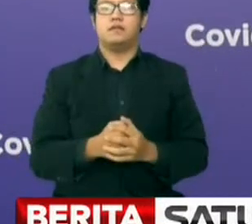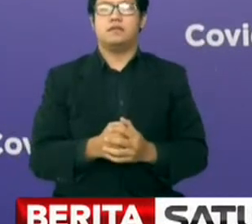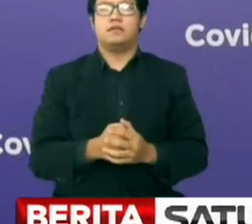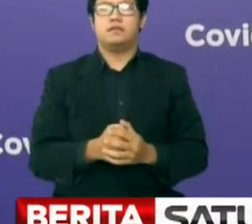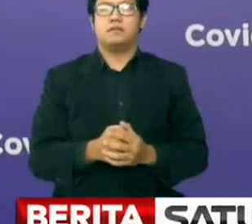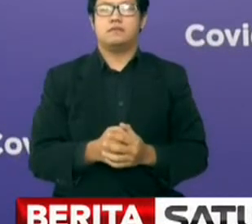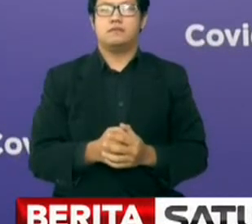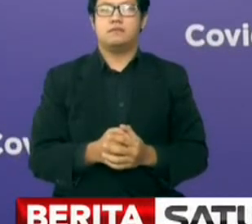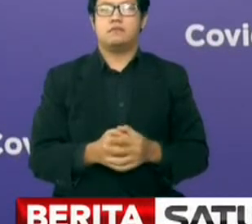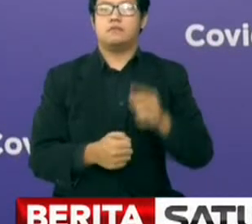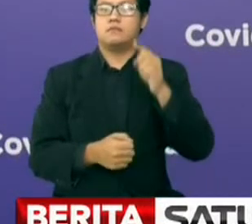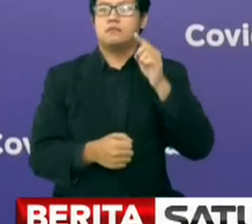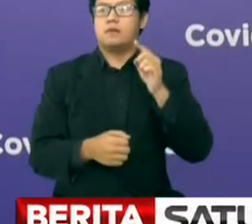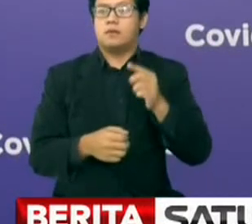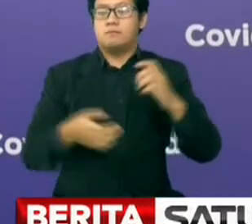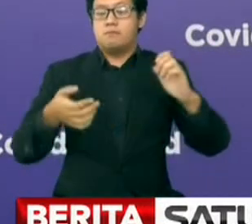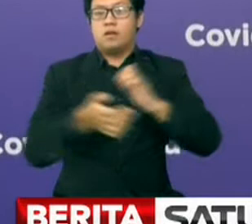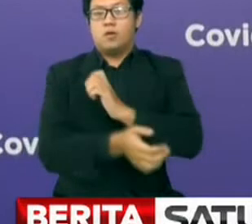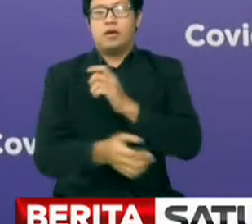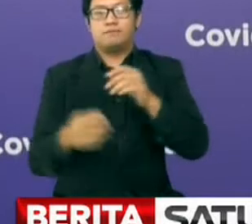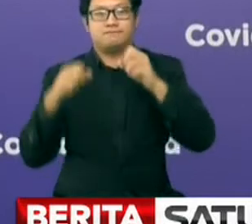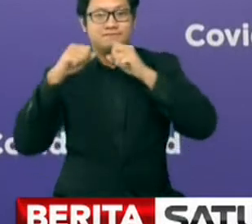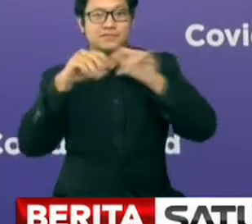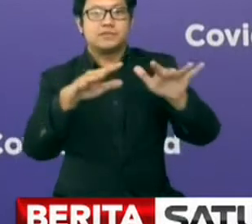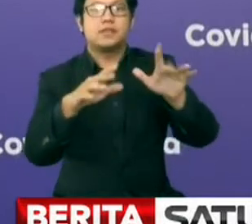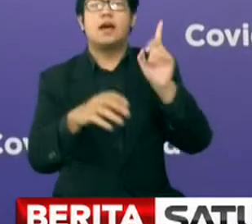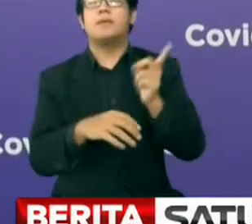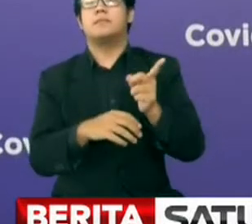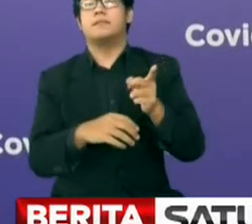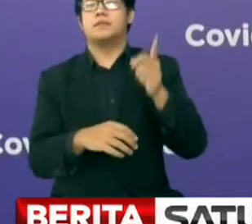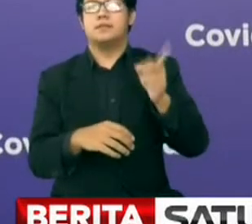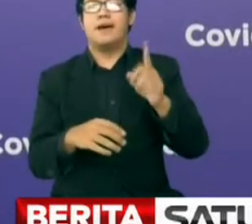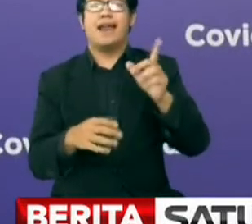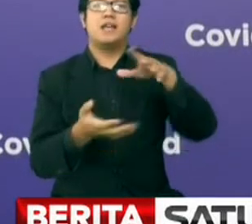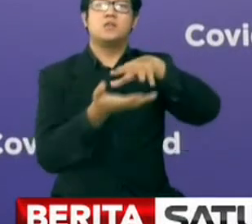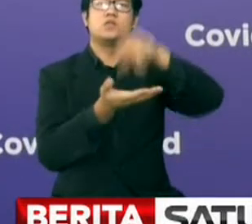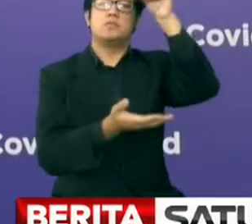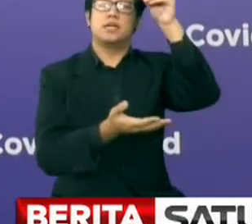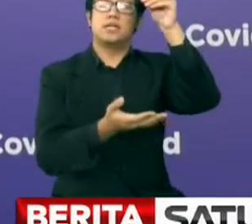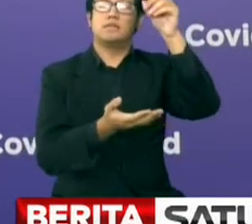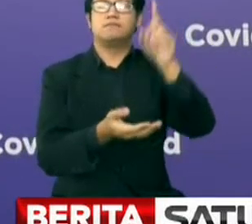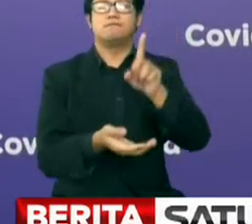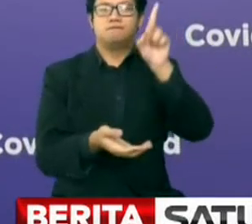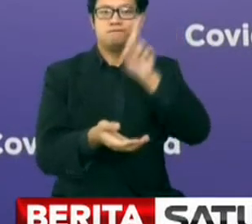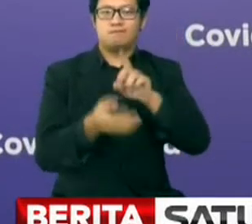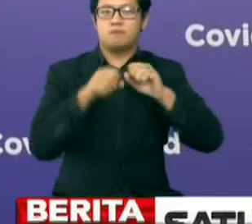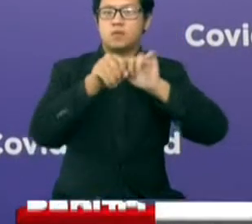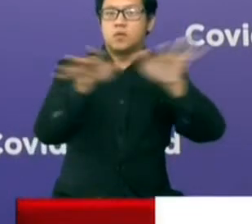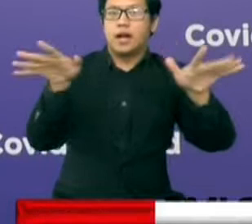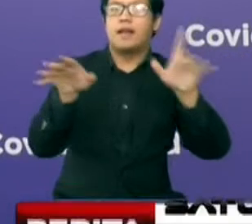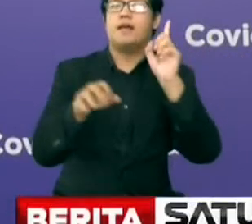peluang terjadinya penularan adalah karena adanya sumber penularan di tengah masyarakat di tengah kita